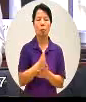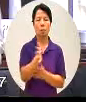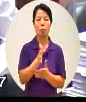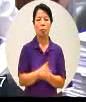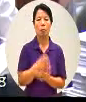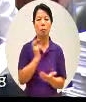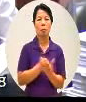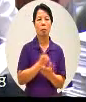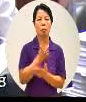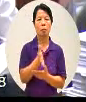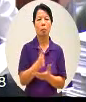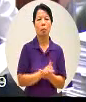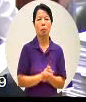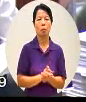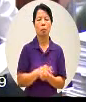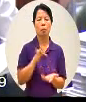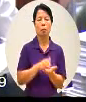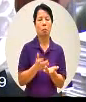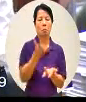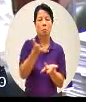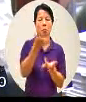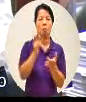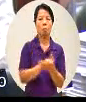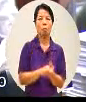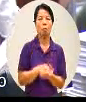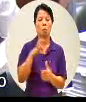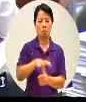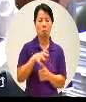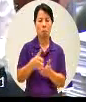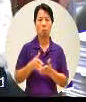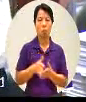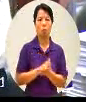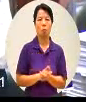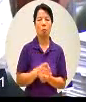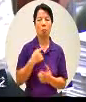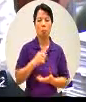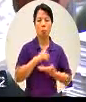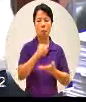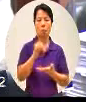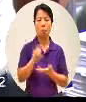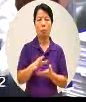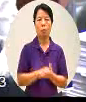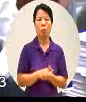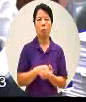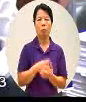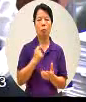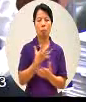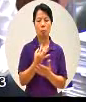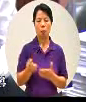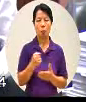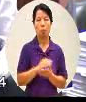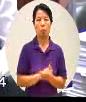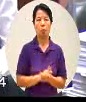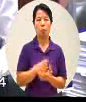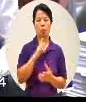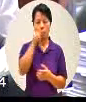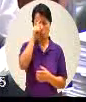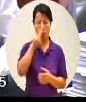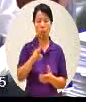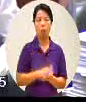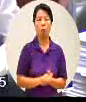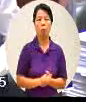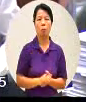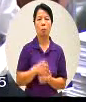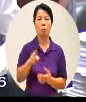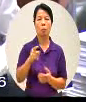严不严重啊？ 当然是严重，所以它控制 本席在这边建议你，我会问你这个数字 是 希望